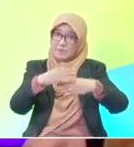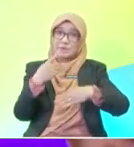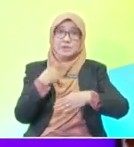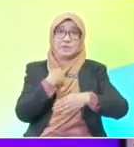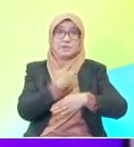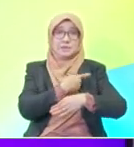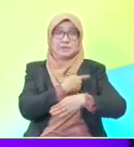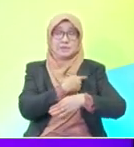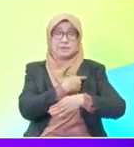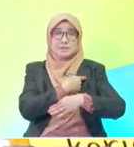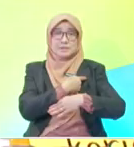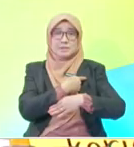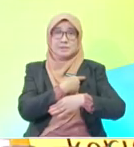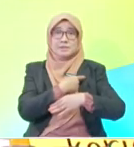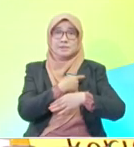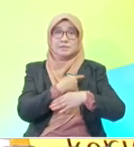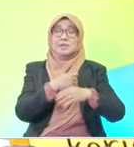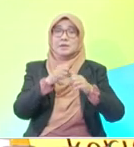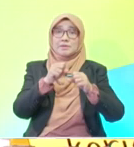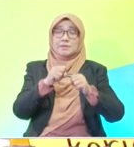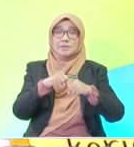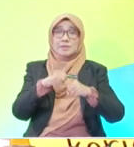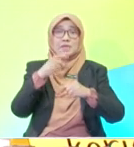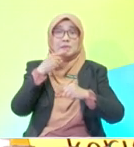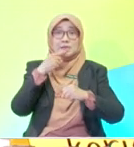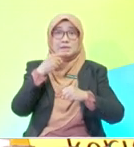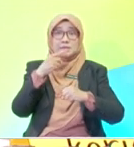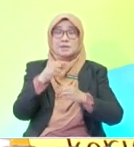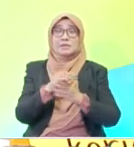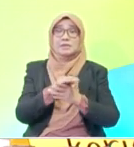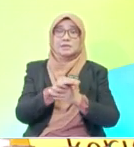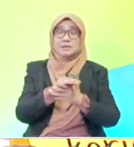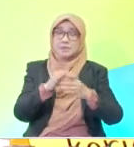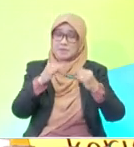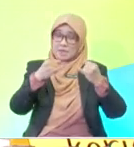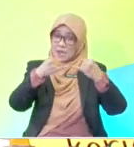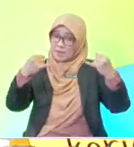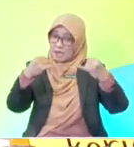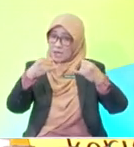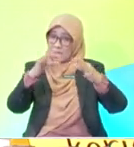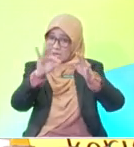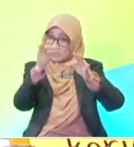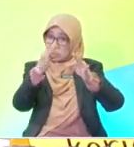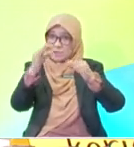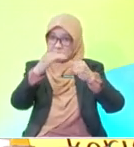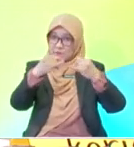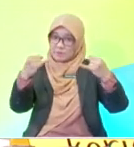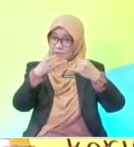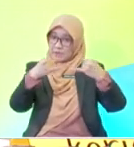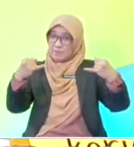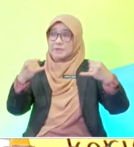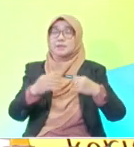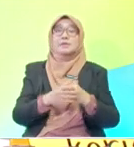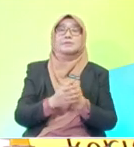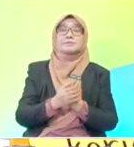nak Abang Fizi sebut satu perkataan tadi. Benang-benang-benang tu kan. Benang cikgu. Itu kita jangan lupa sebab itulah